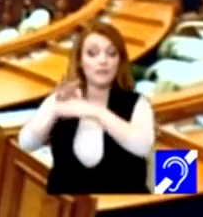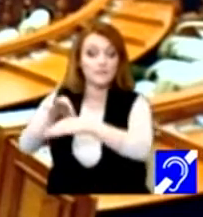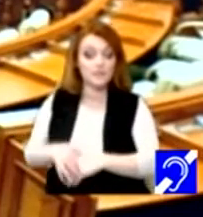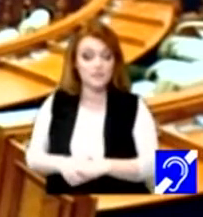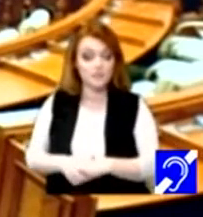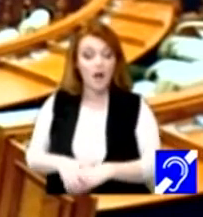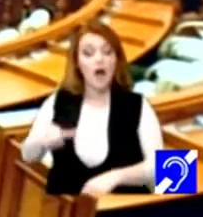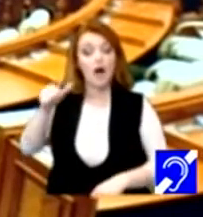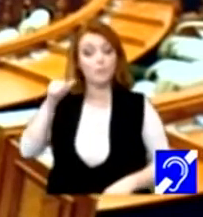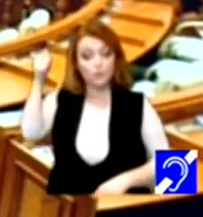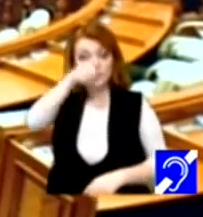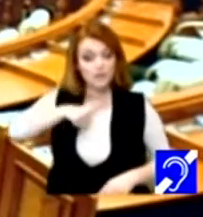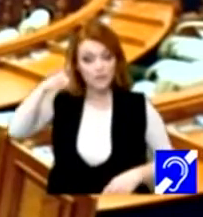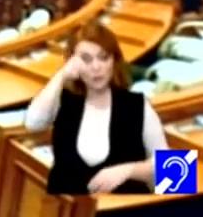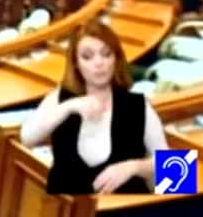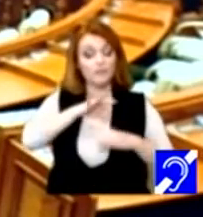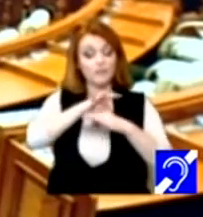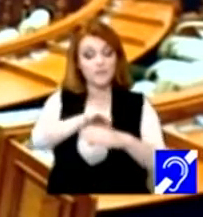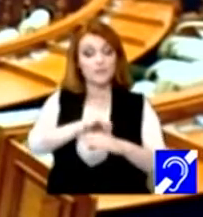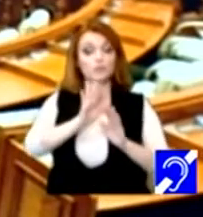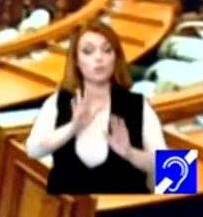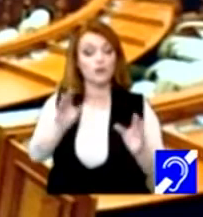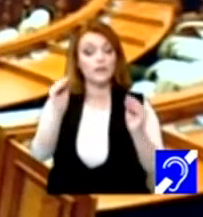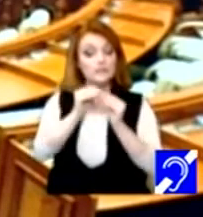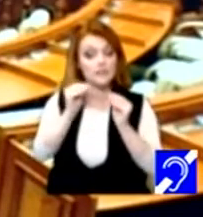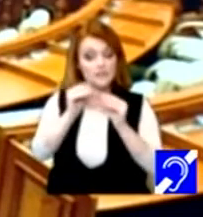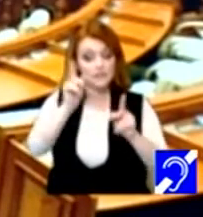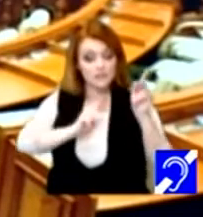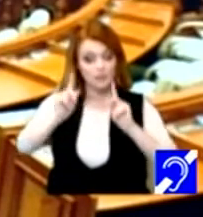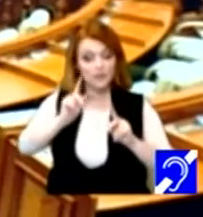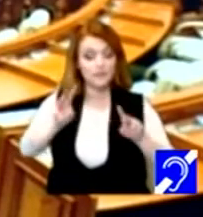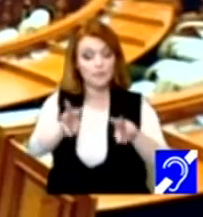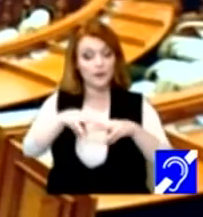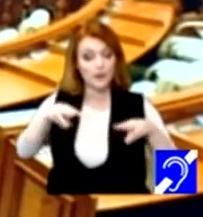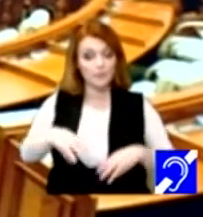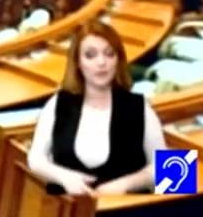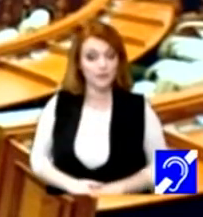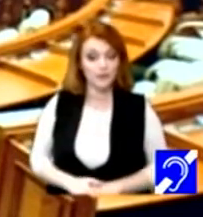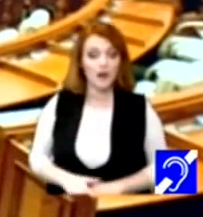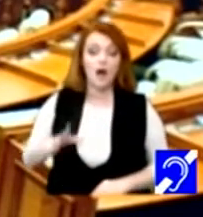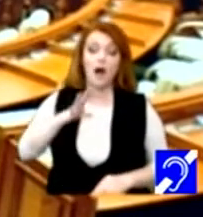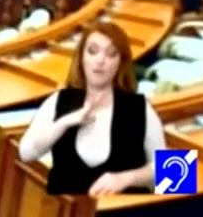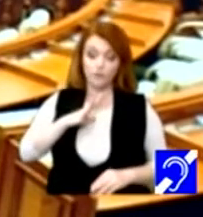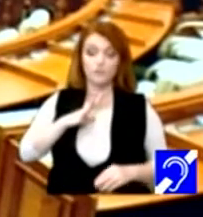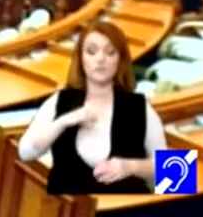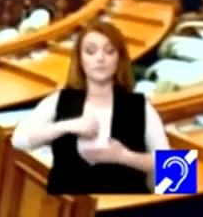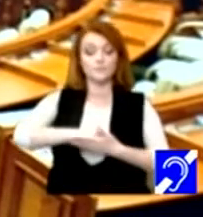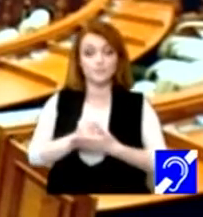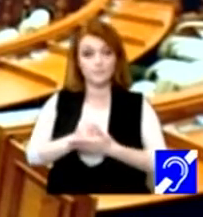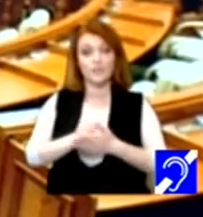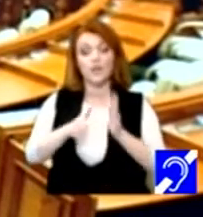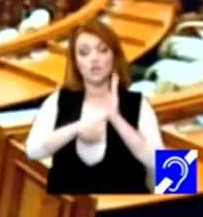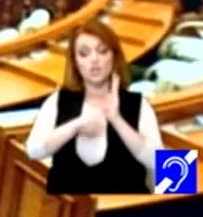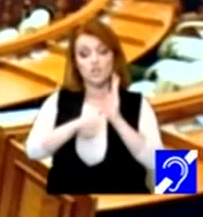cu 10 cât au fost anul trecut. Legislativul a adoptat mai mult de 60% din toate proiectele de acte normative